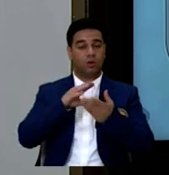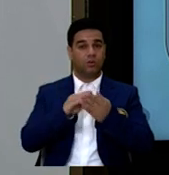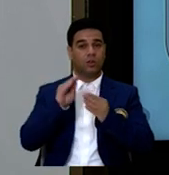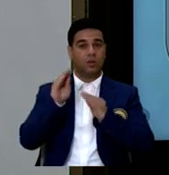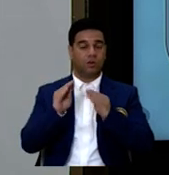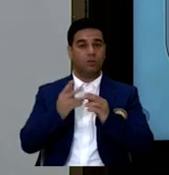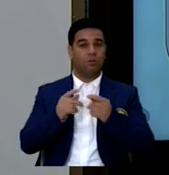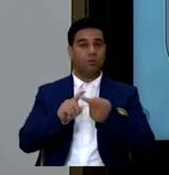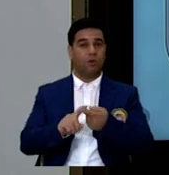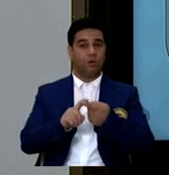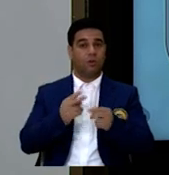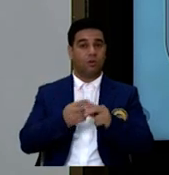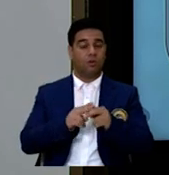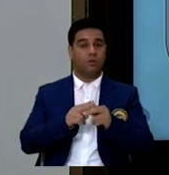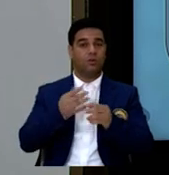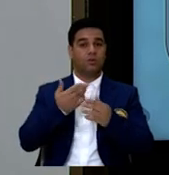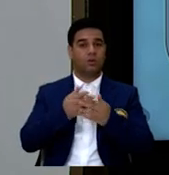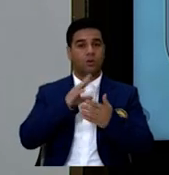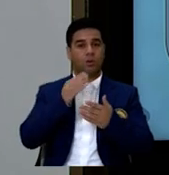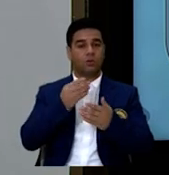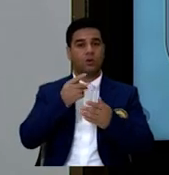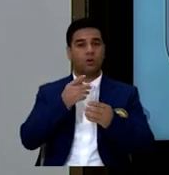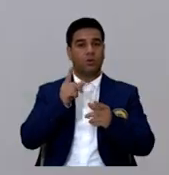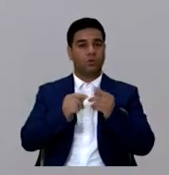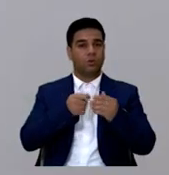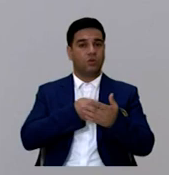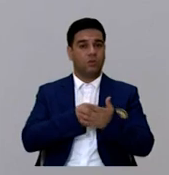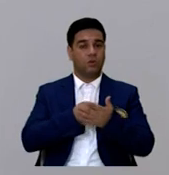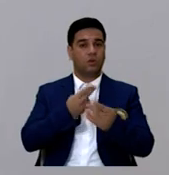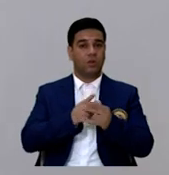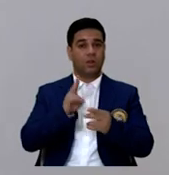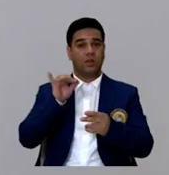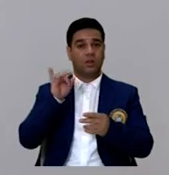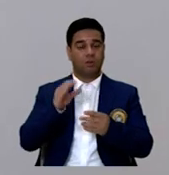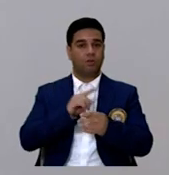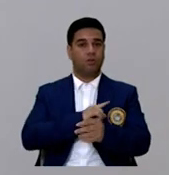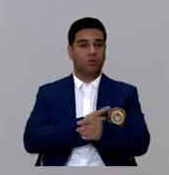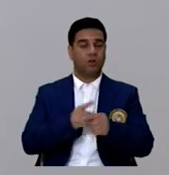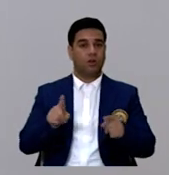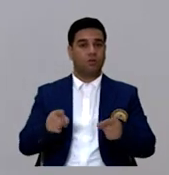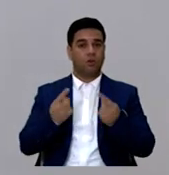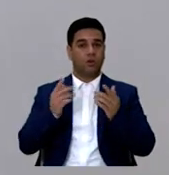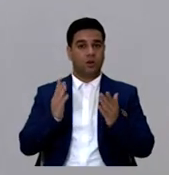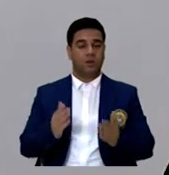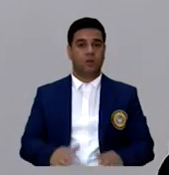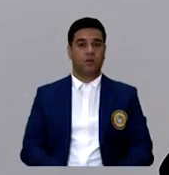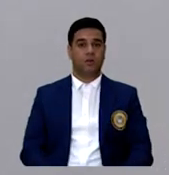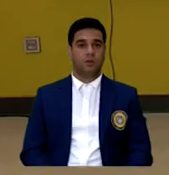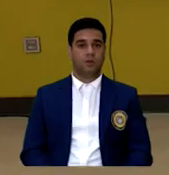shakllanishi bilan bog'liq. Sut emizuvchilarda ayniqsa nerv sistemasi kuchli rivojlangan.